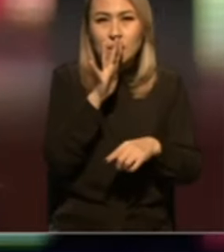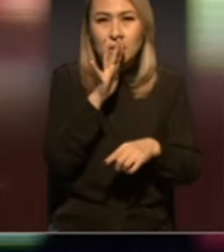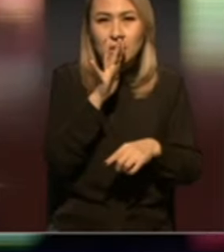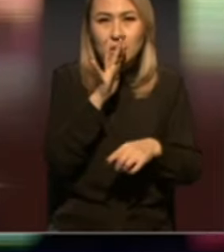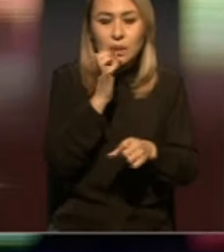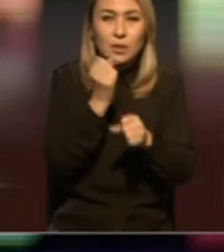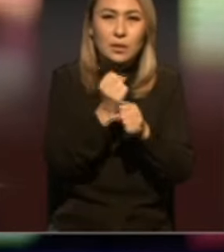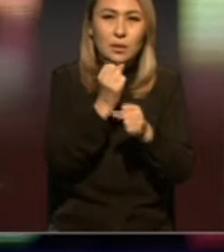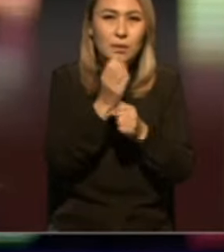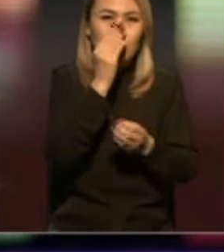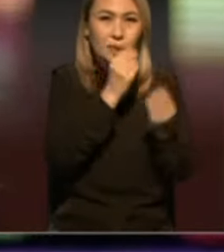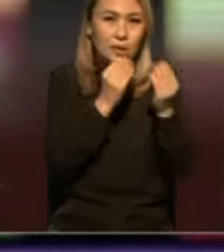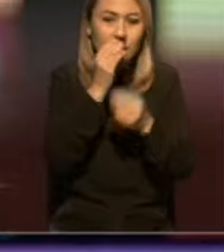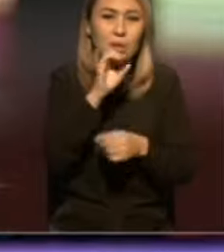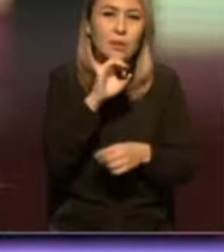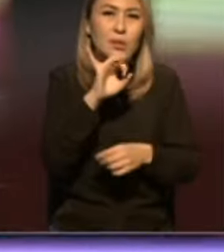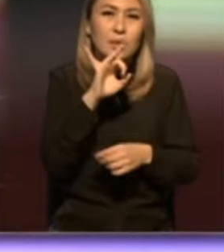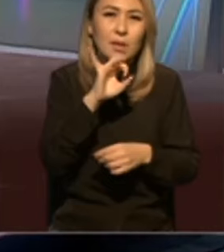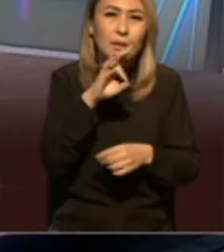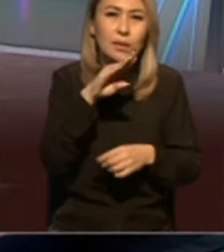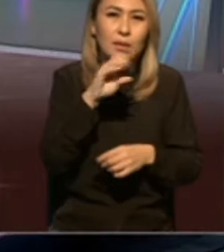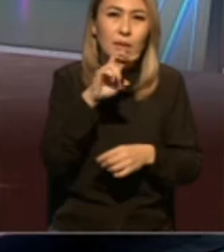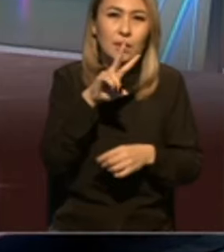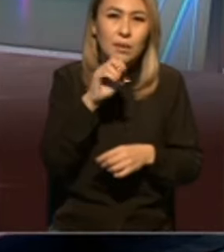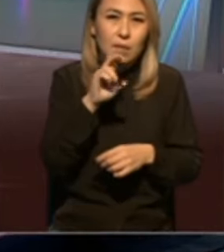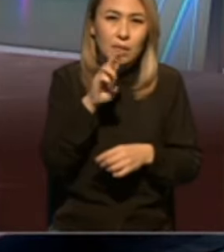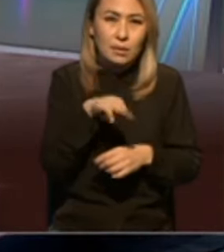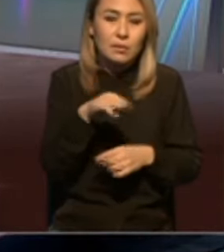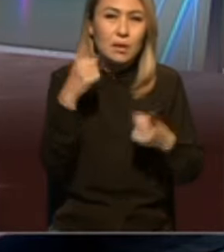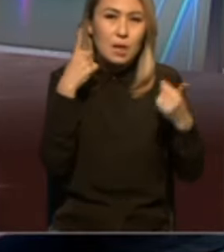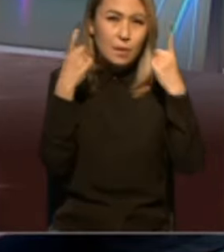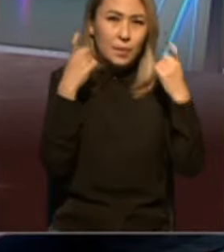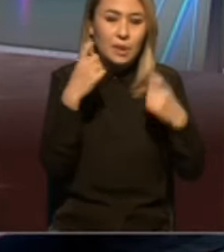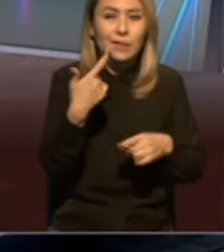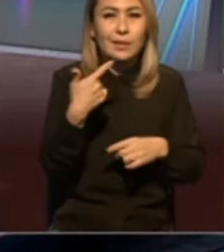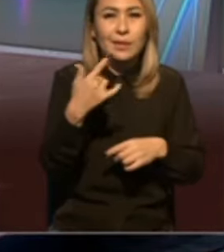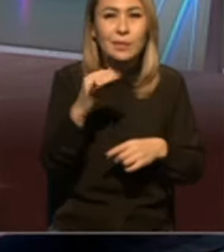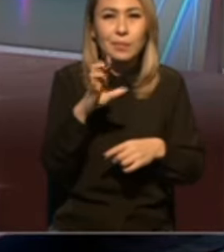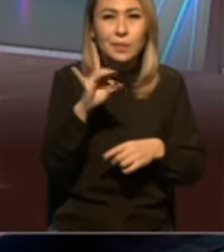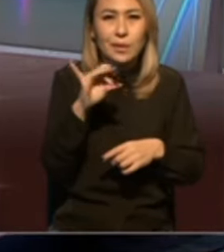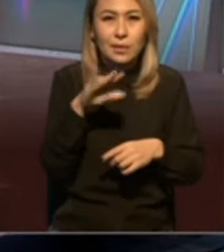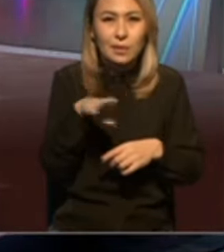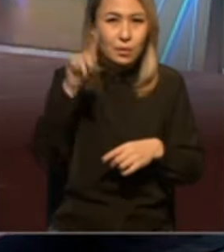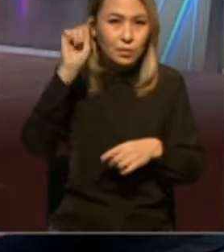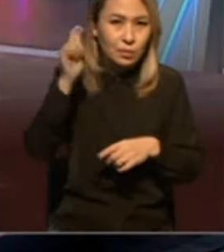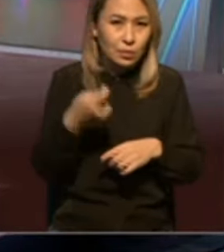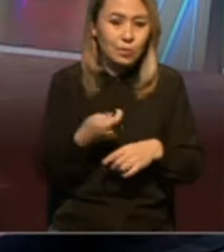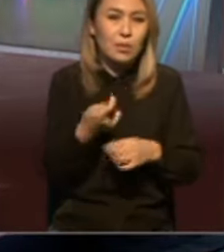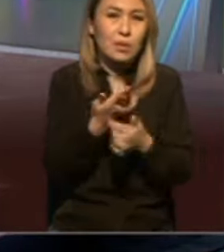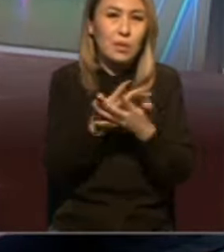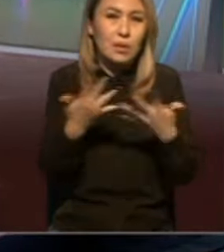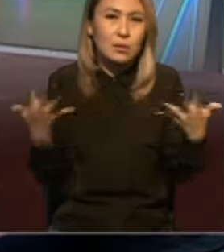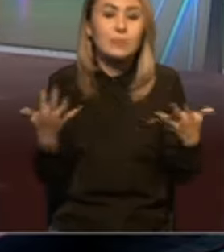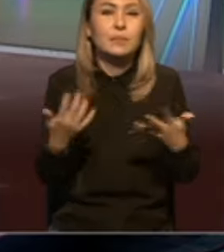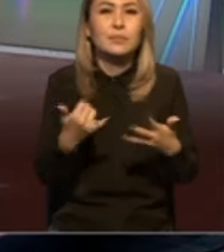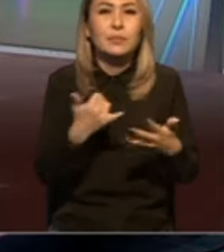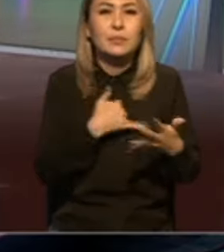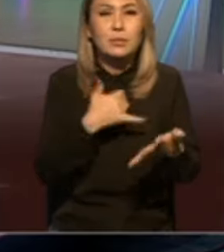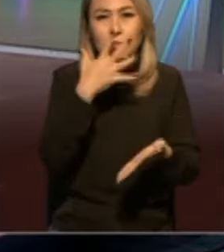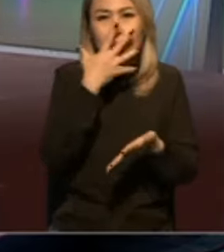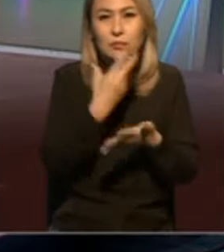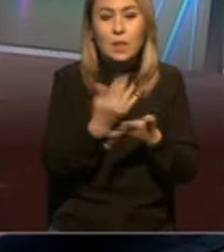жаңағыдай жасанды интеллект бар, басқа да дезинформация, ақпараттық технологиялар, гибридтің соғысудың гибридтік түрлерінде біз